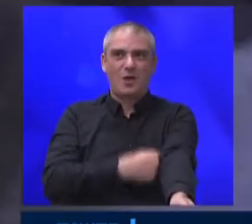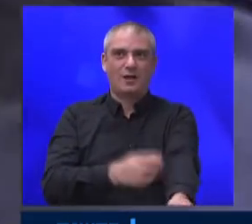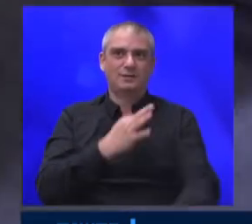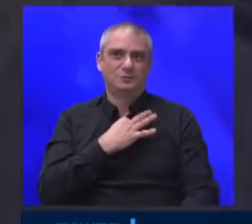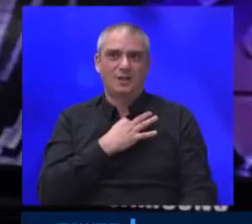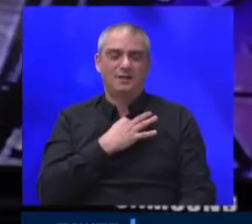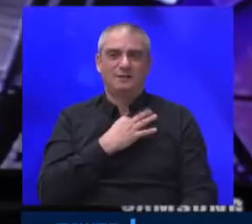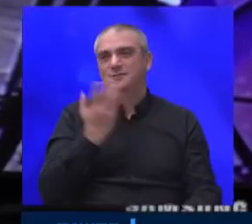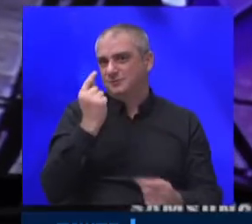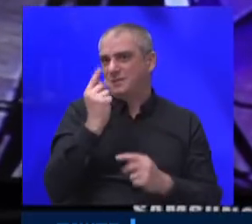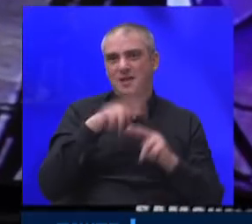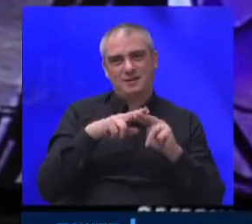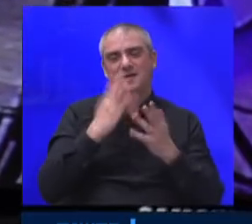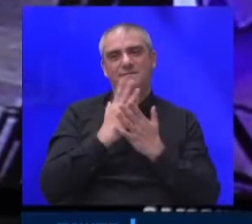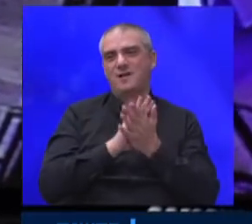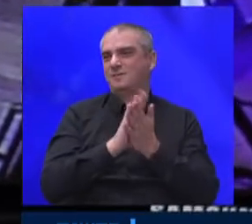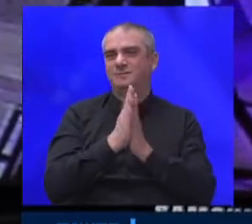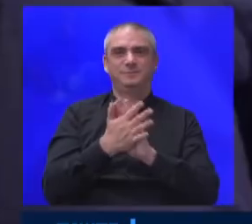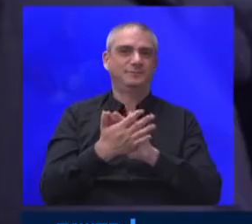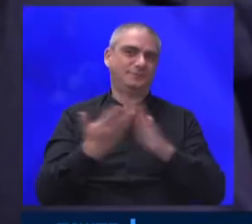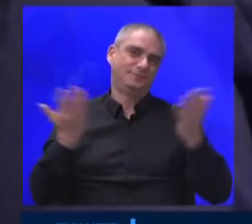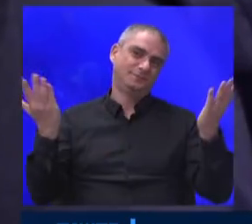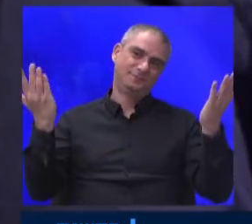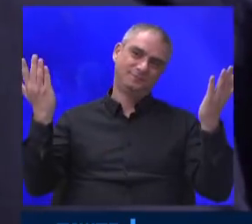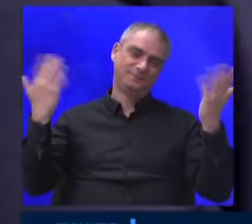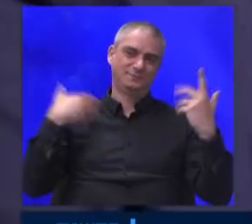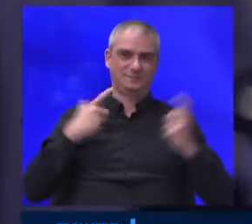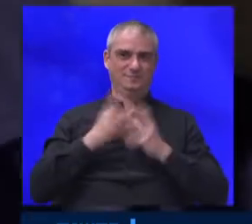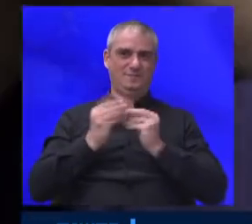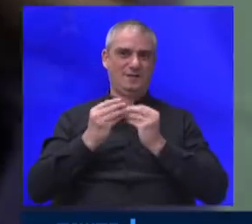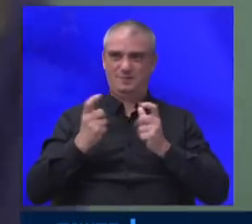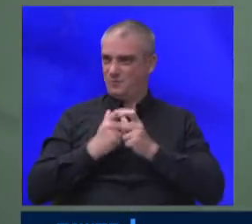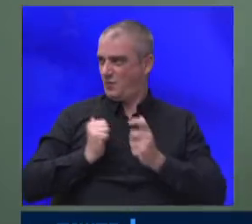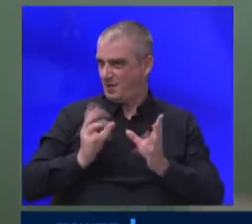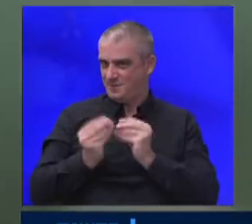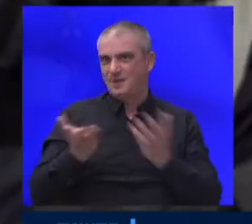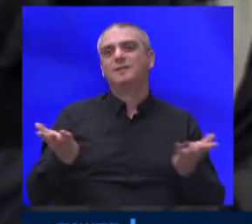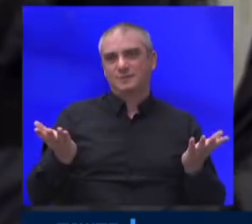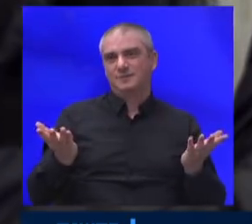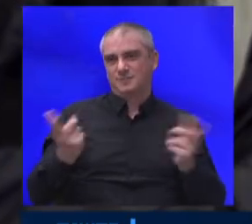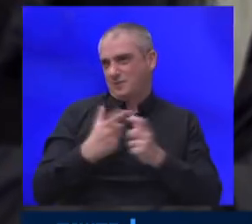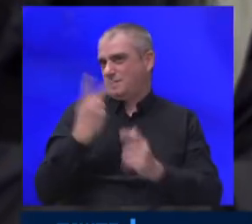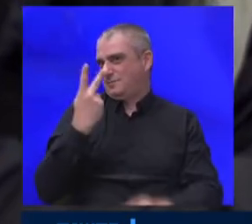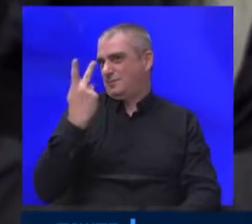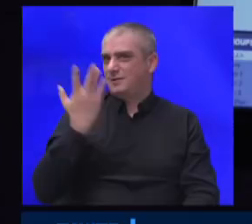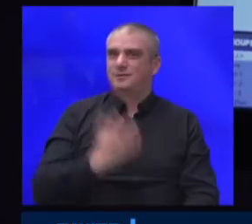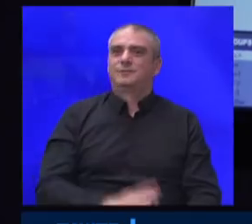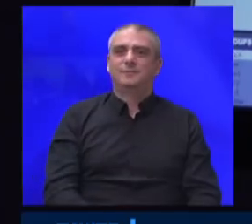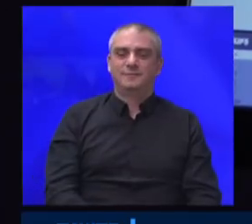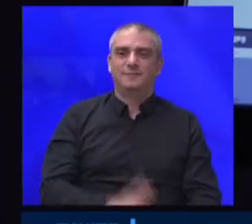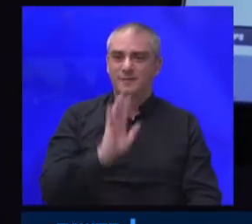אחר כך זה כבר נהיה, כאילו אנחנו מהיחידה יחד, לא? מהפלוגה. אנחנו מהיחידה, בהחלט. אנחנו בעצם... אבל גם אתה מאתגר